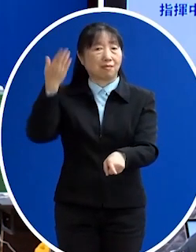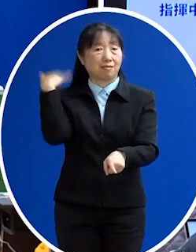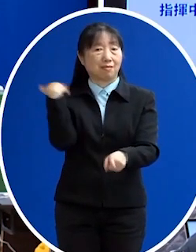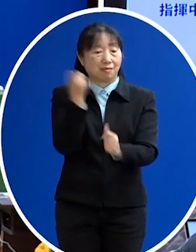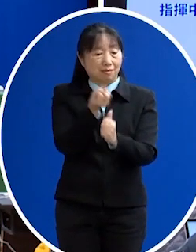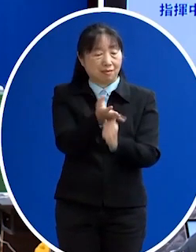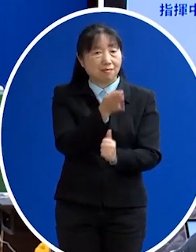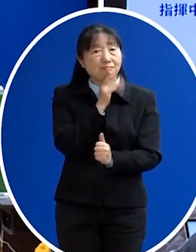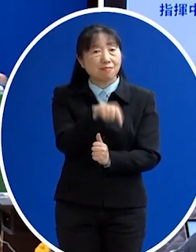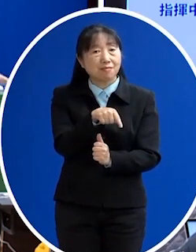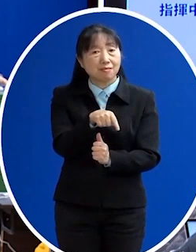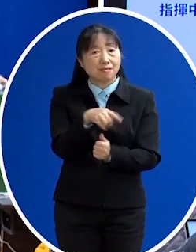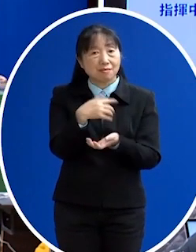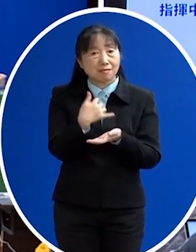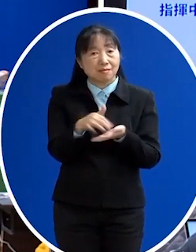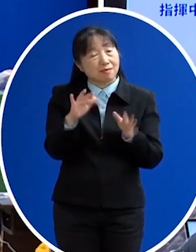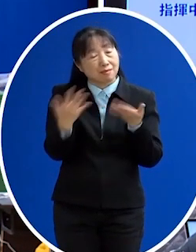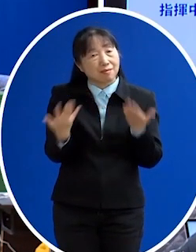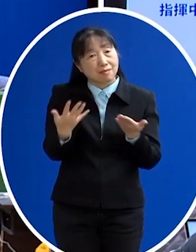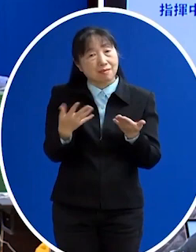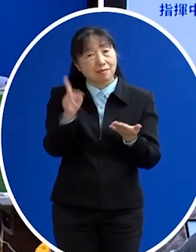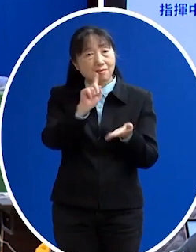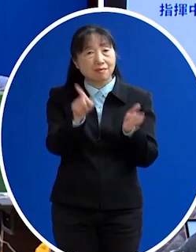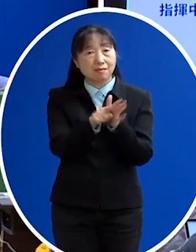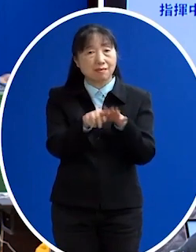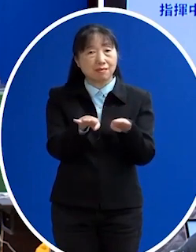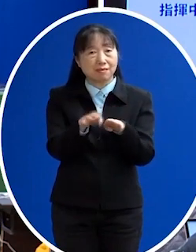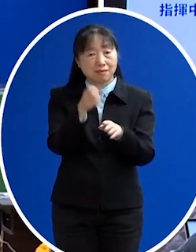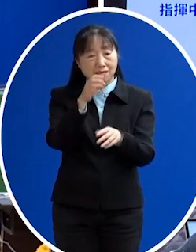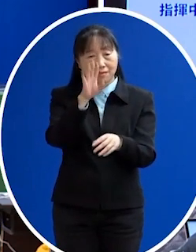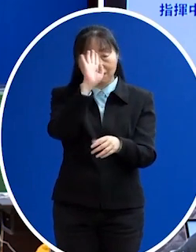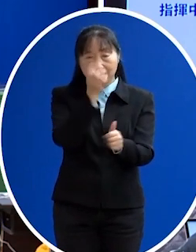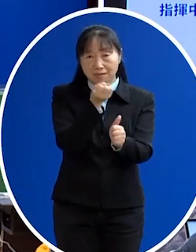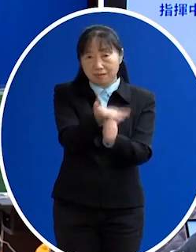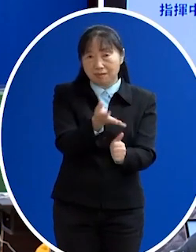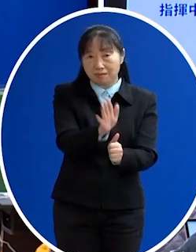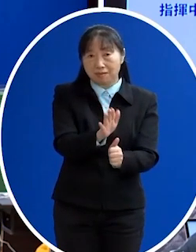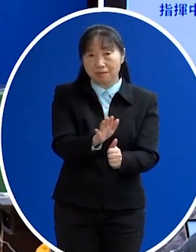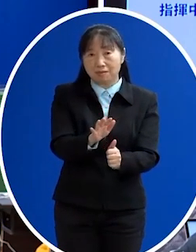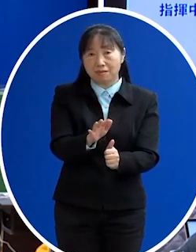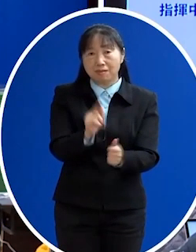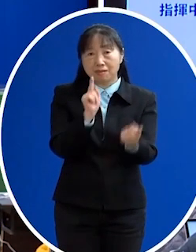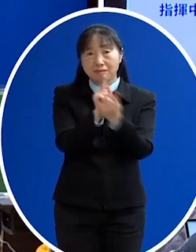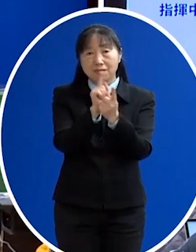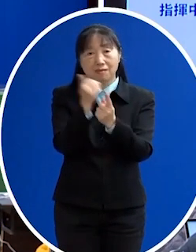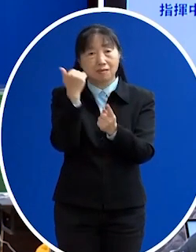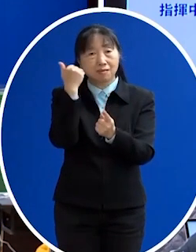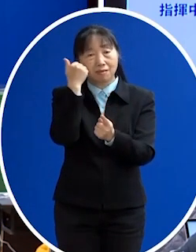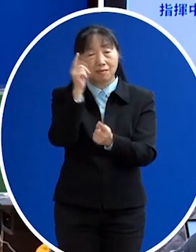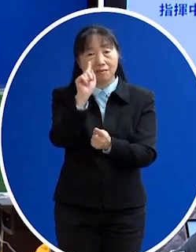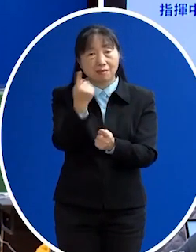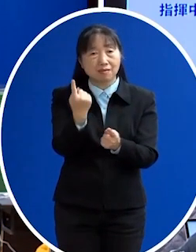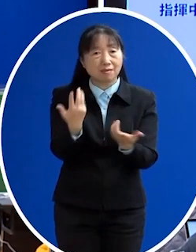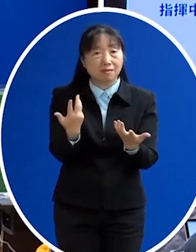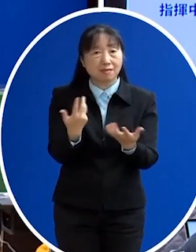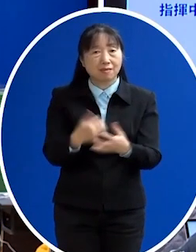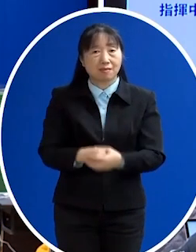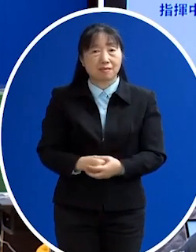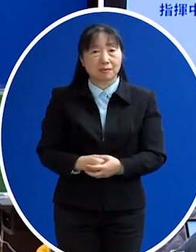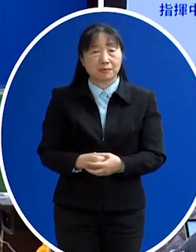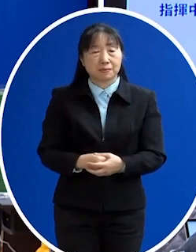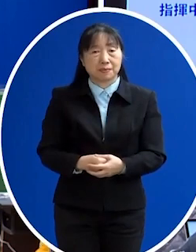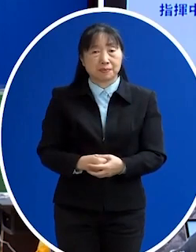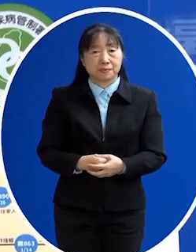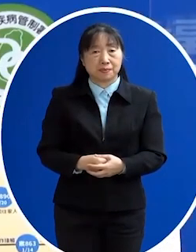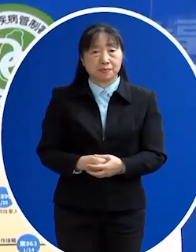们会推测他是在什么时间，或者是他的接触感染源会是什么？谢谢。 好，基本上他都是